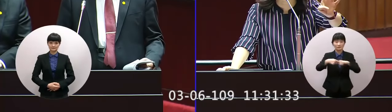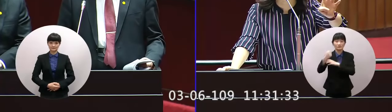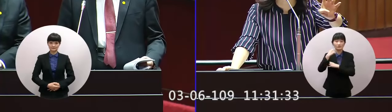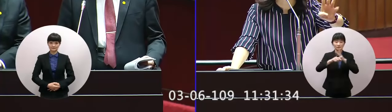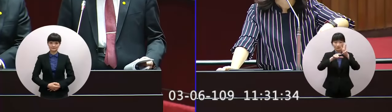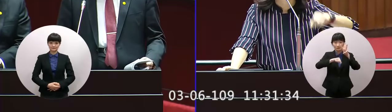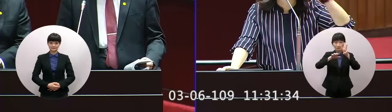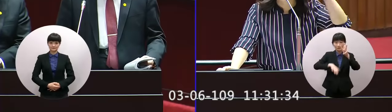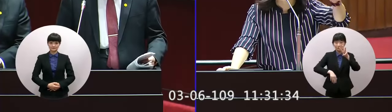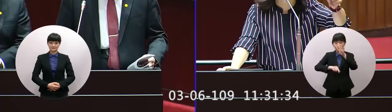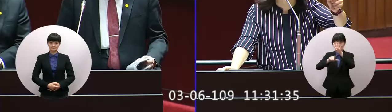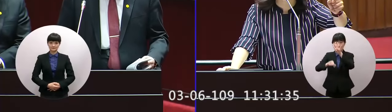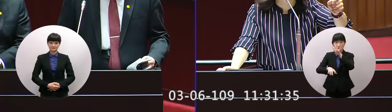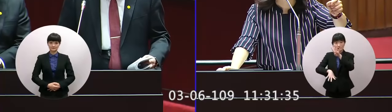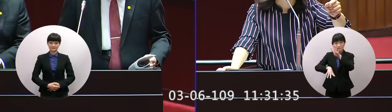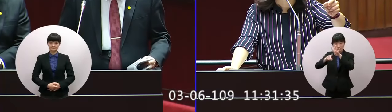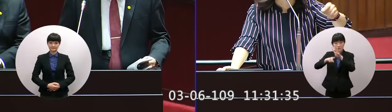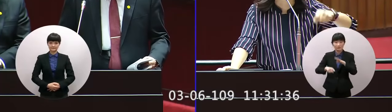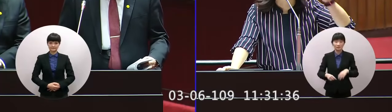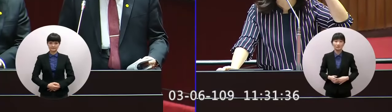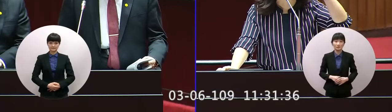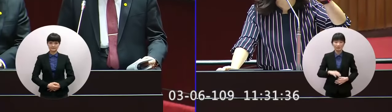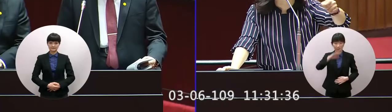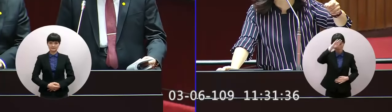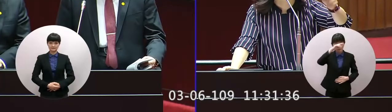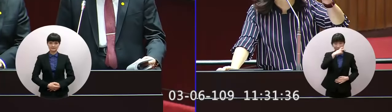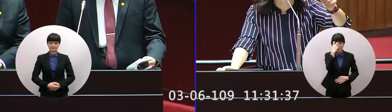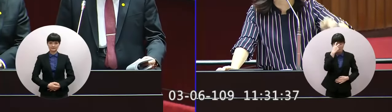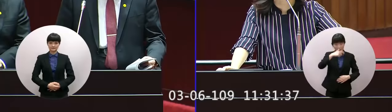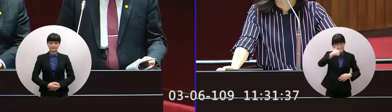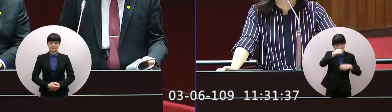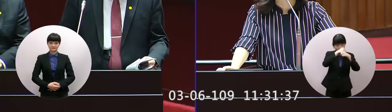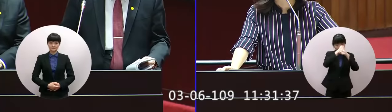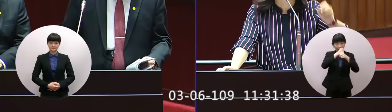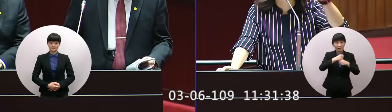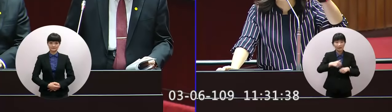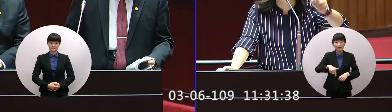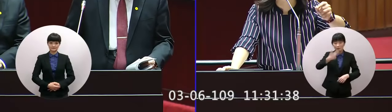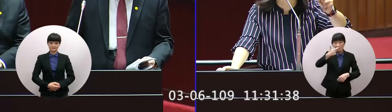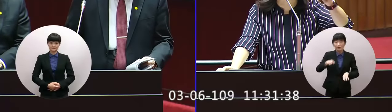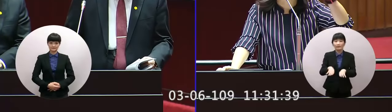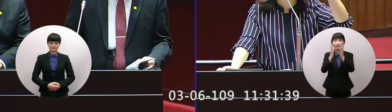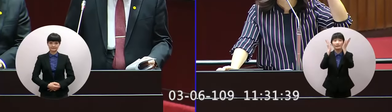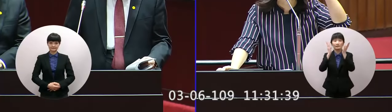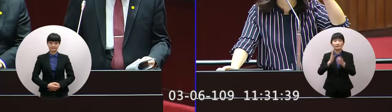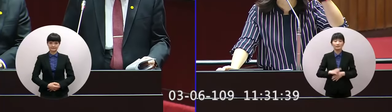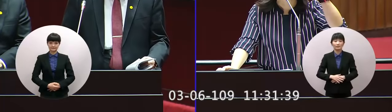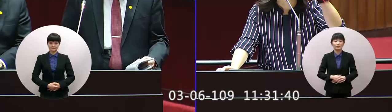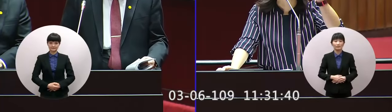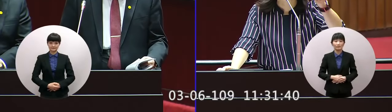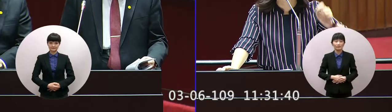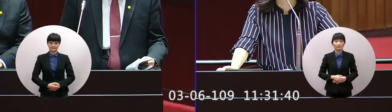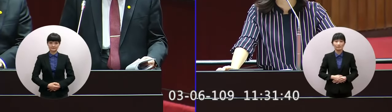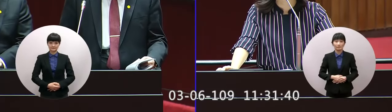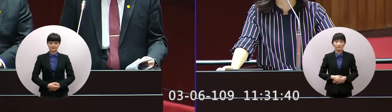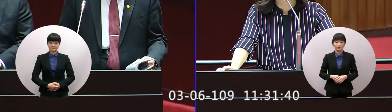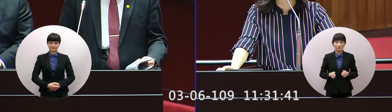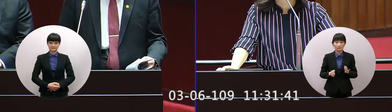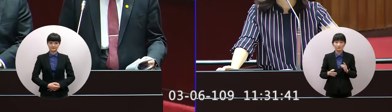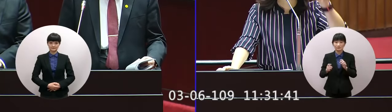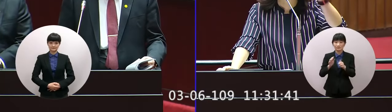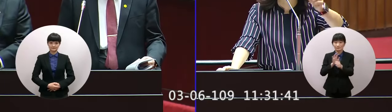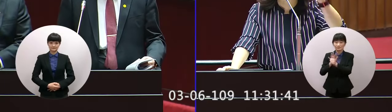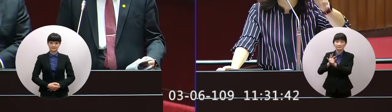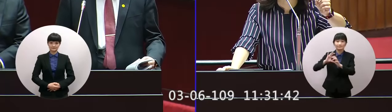月底、四月初我们快筛可以出来开始使用，我觉得会对我们现在对世界来